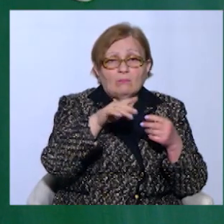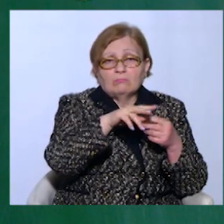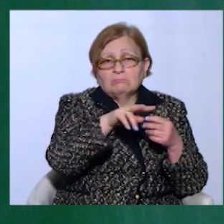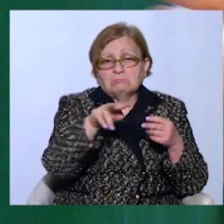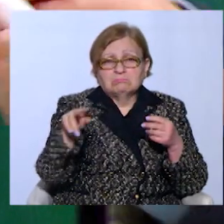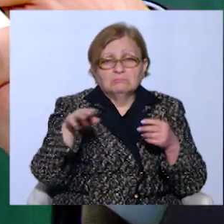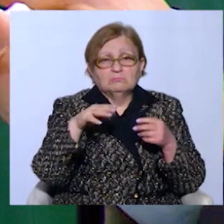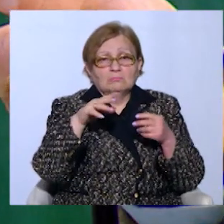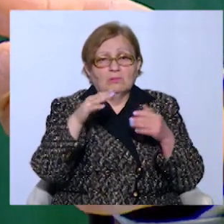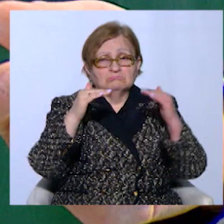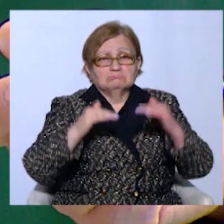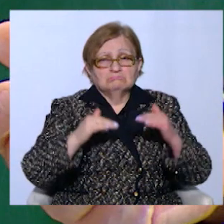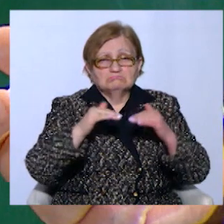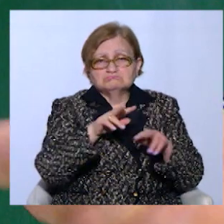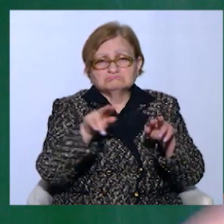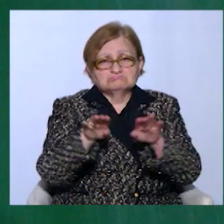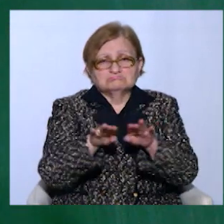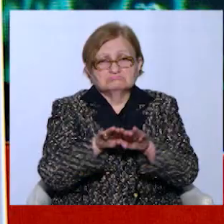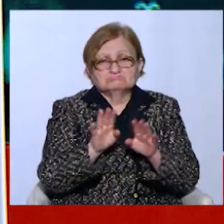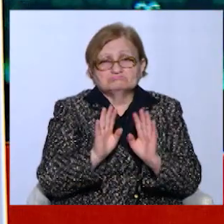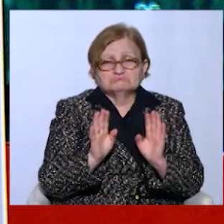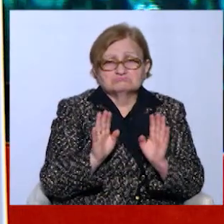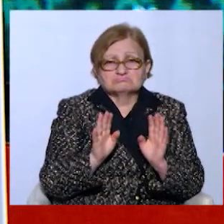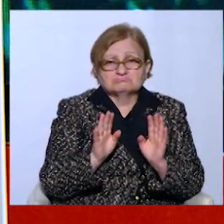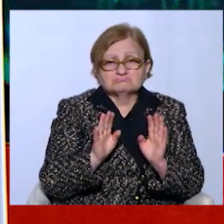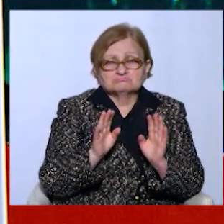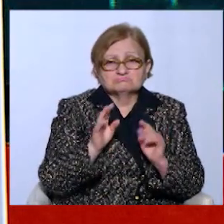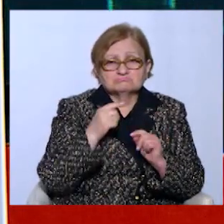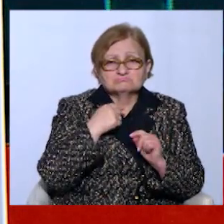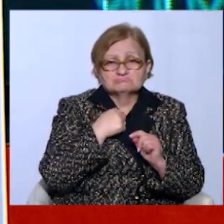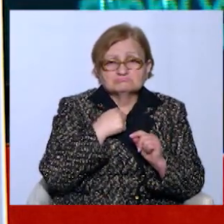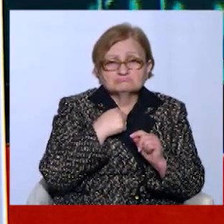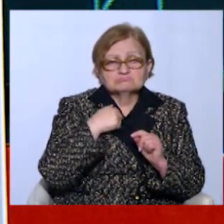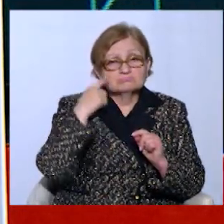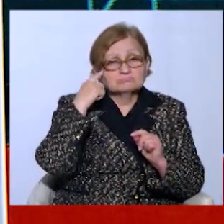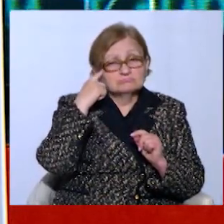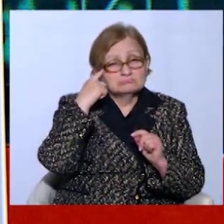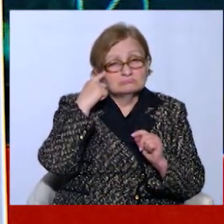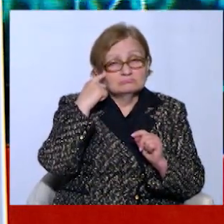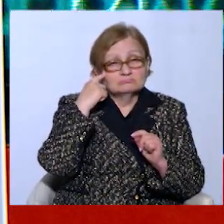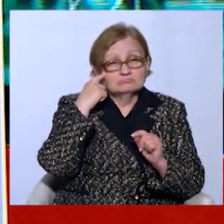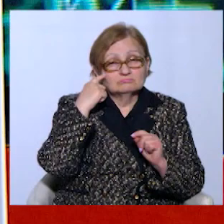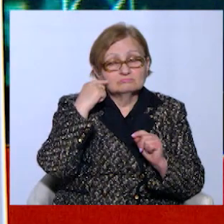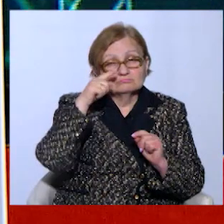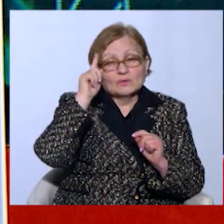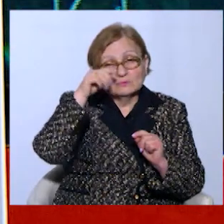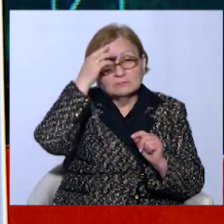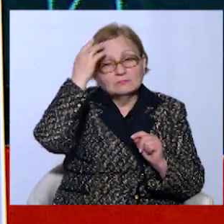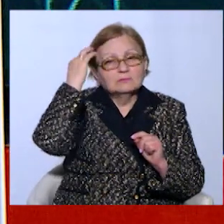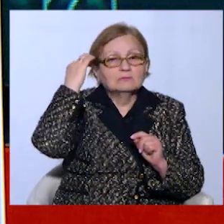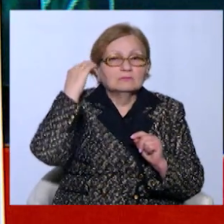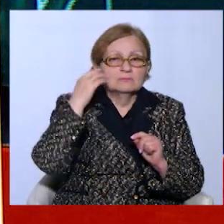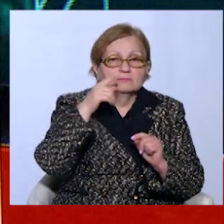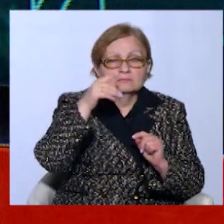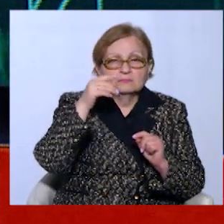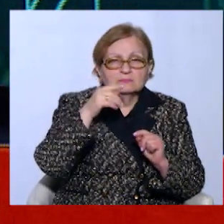ტოლი. მაგრამ მე ვიცი წილადების გაერთ მნიშვნელობა და ყველას თქვენ ძალიან კარგად ხვდებით.